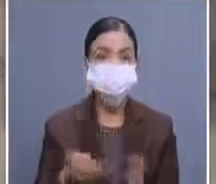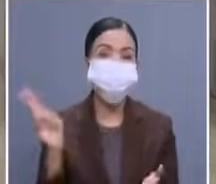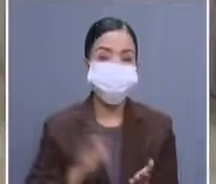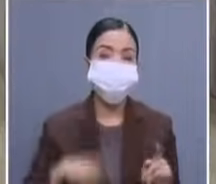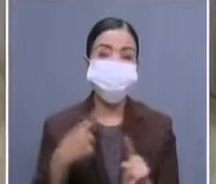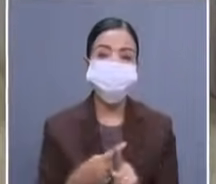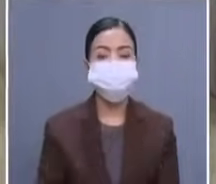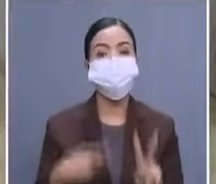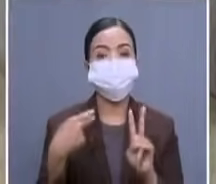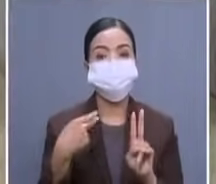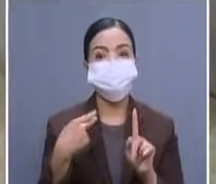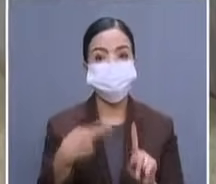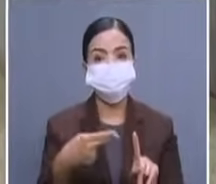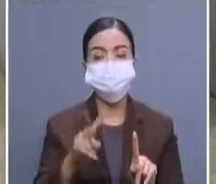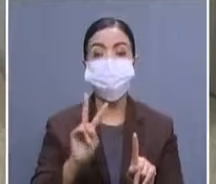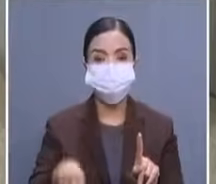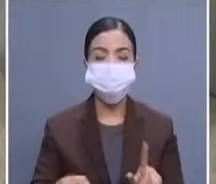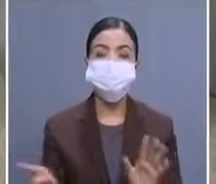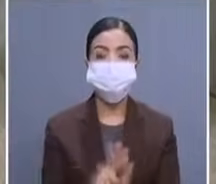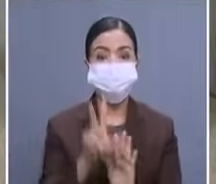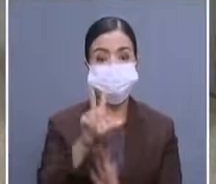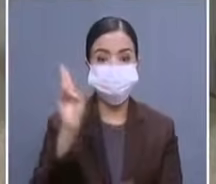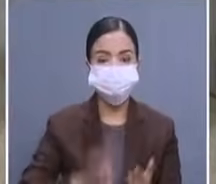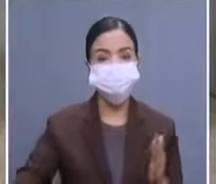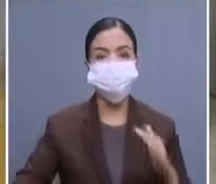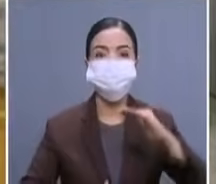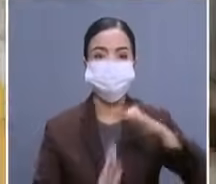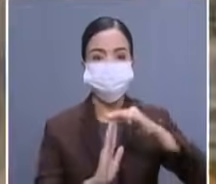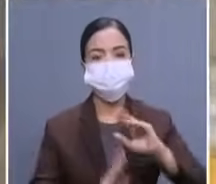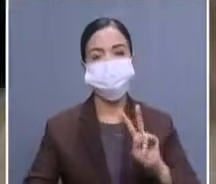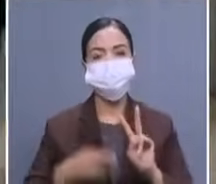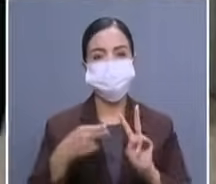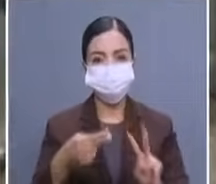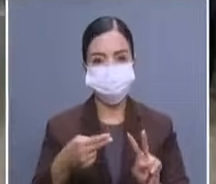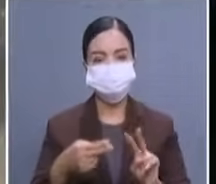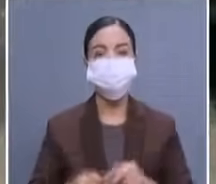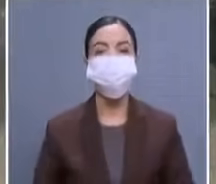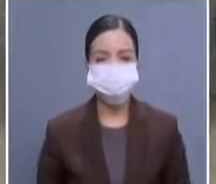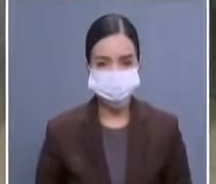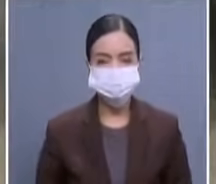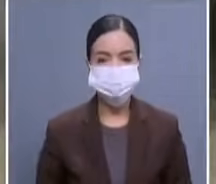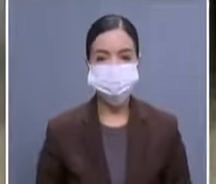บวกเข้าไปเป็น 12,000บาทและครั้งที่ 3ปรับอัตราสูงสุดคือ 20,000บาทค่ะ